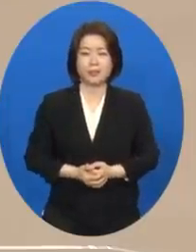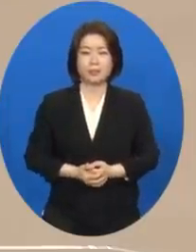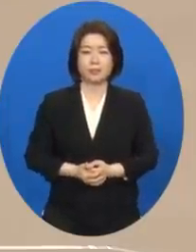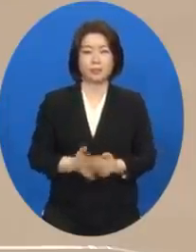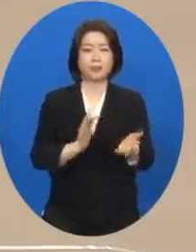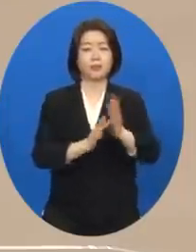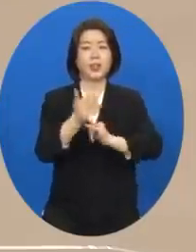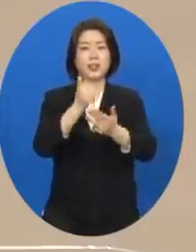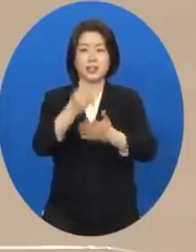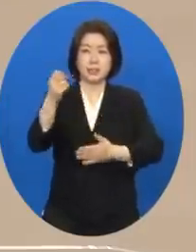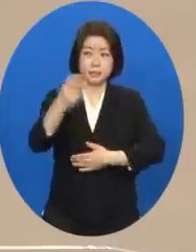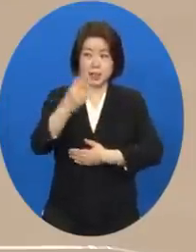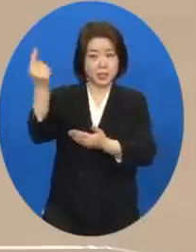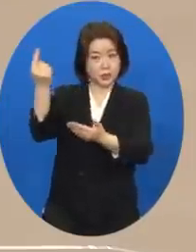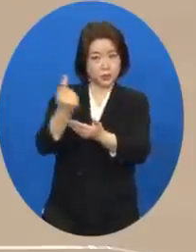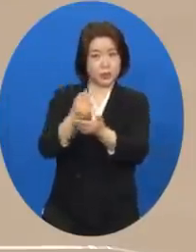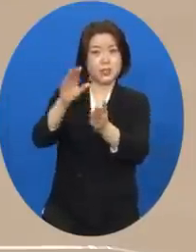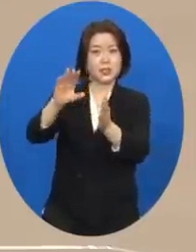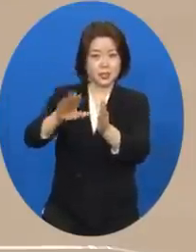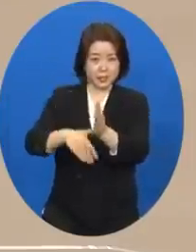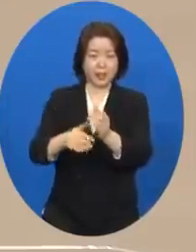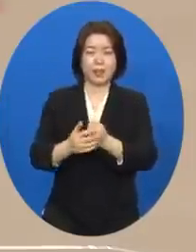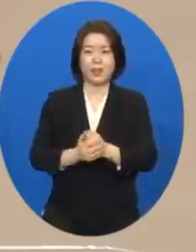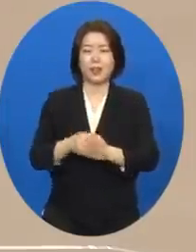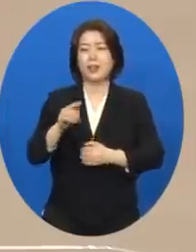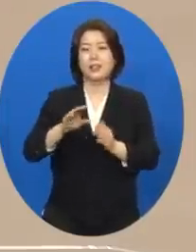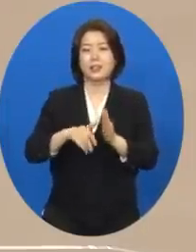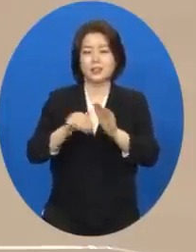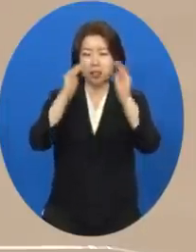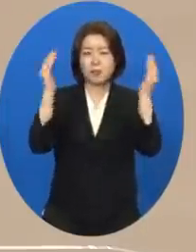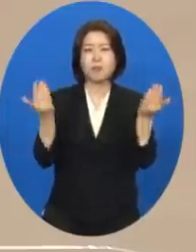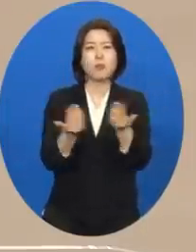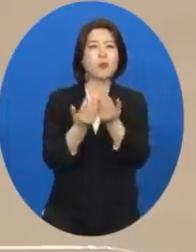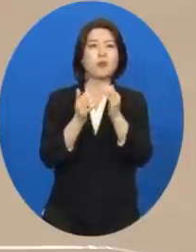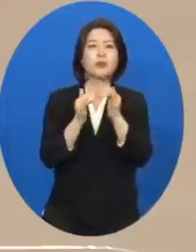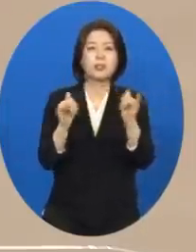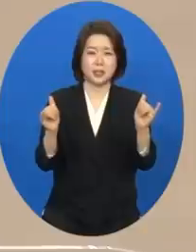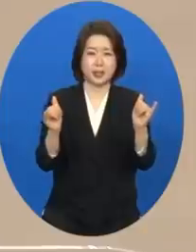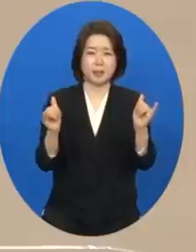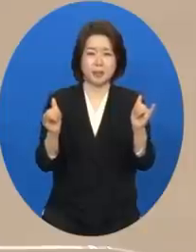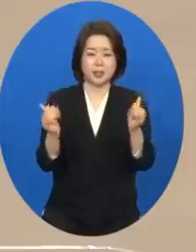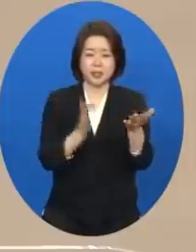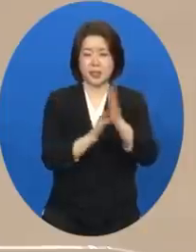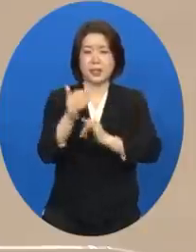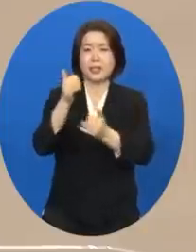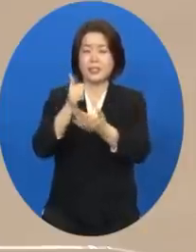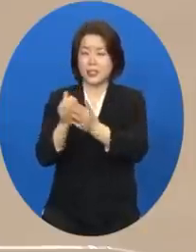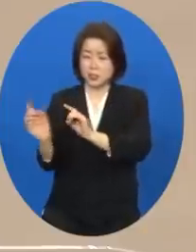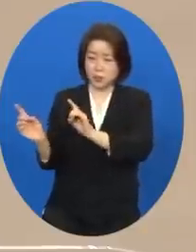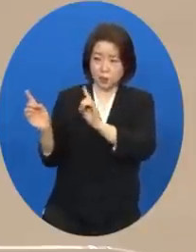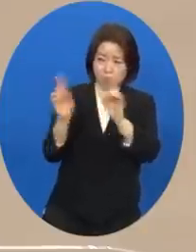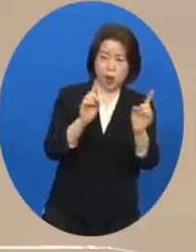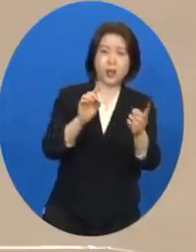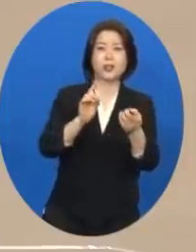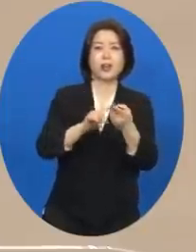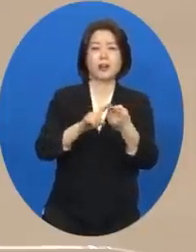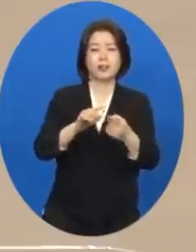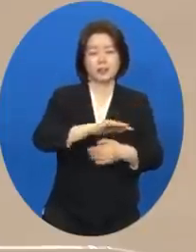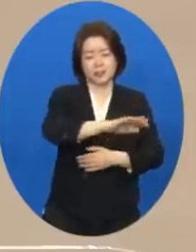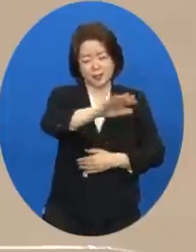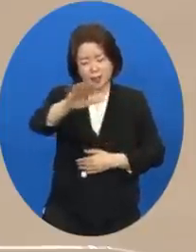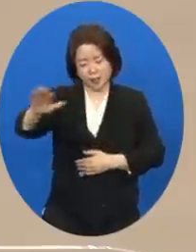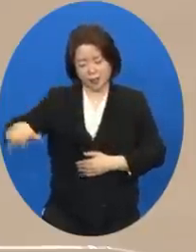예수님이 재 되며 오실 때 그때는 모든 사람들이 다 예수님이 부활 하셨음을 다 알게